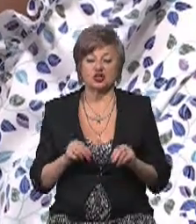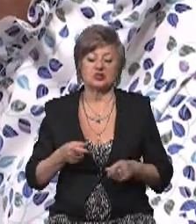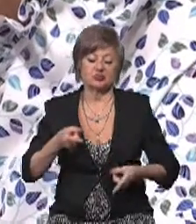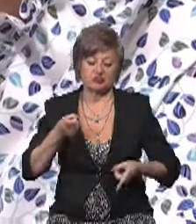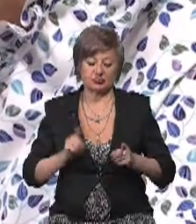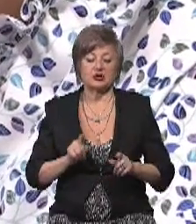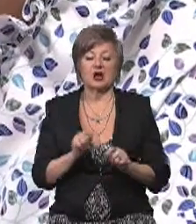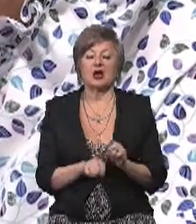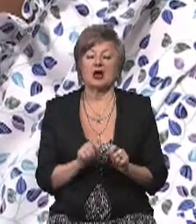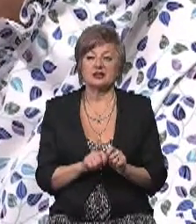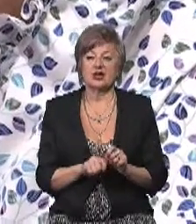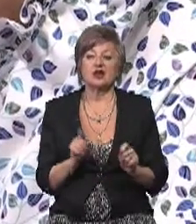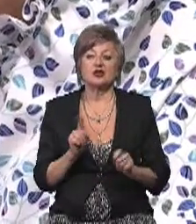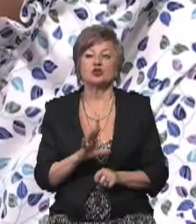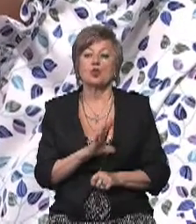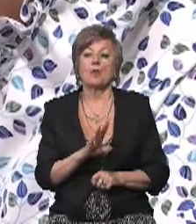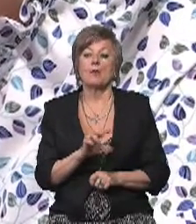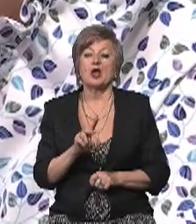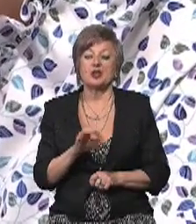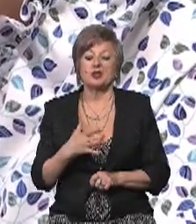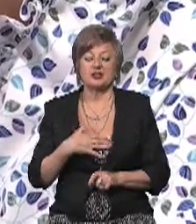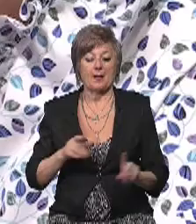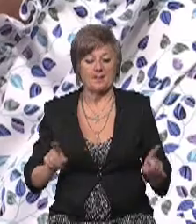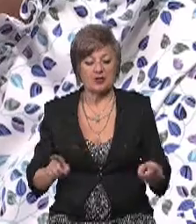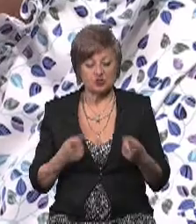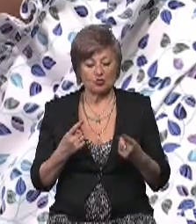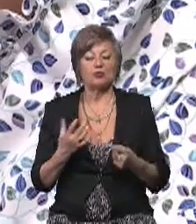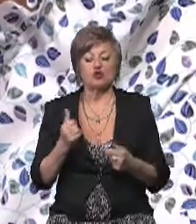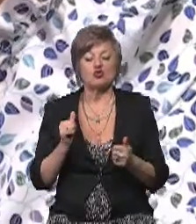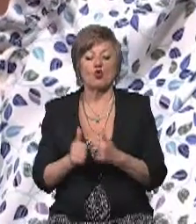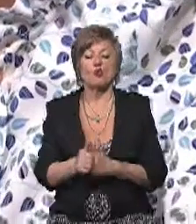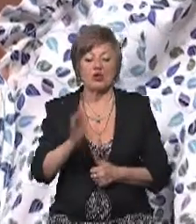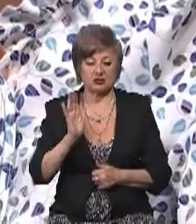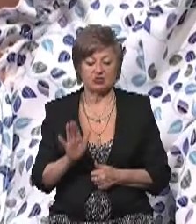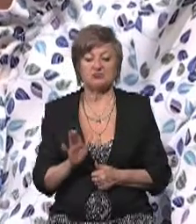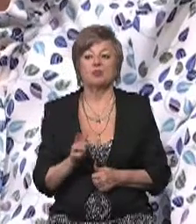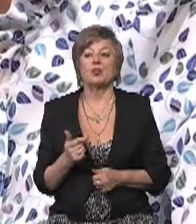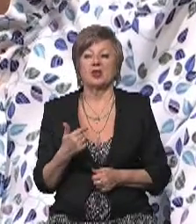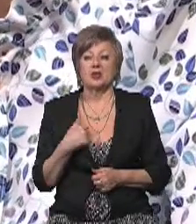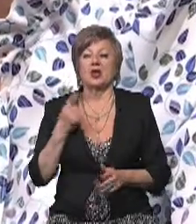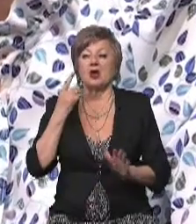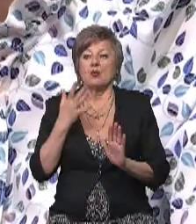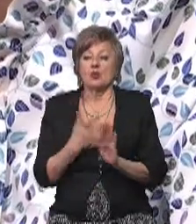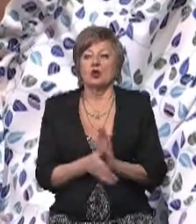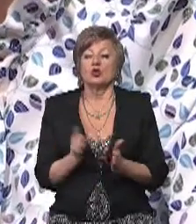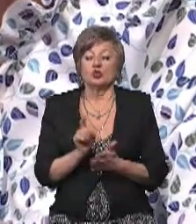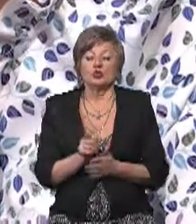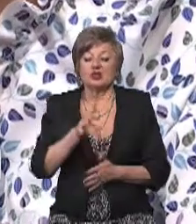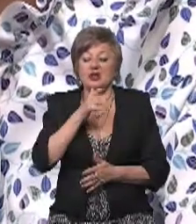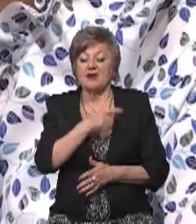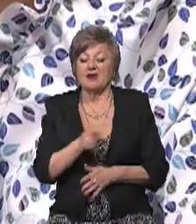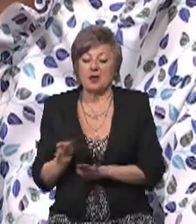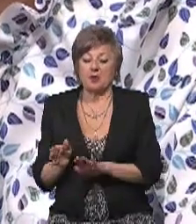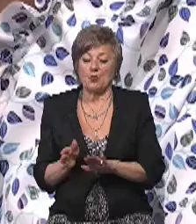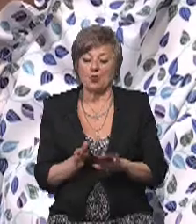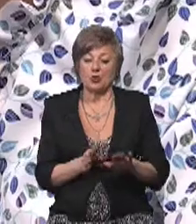об'єктивний аналіз того, що було нами створено, ще попереду. Я розумію, що повинен пройти час, я